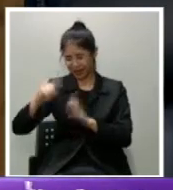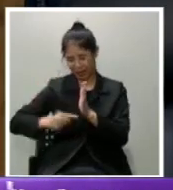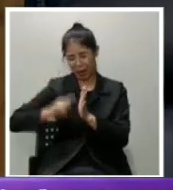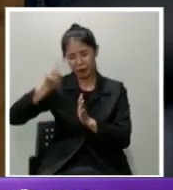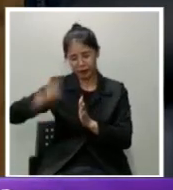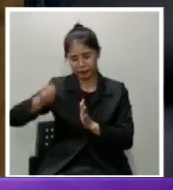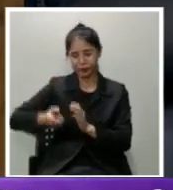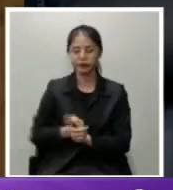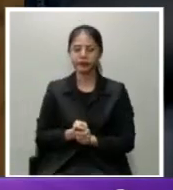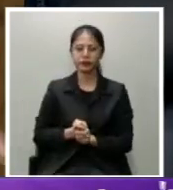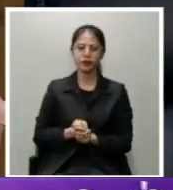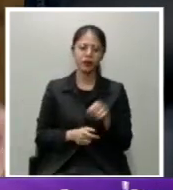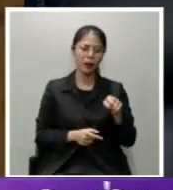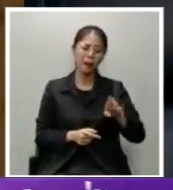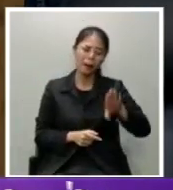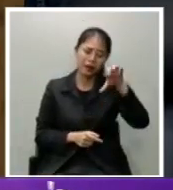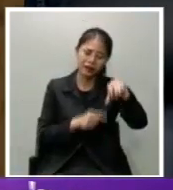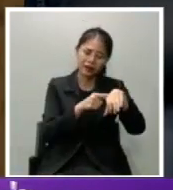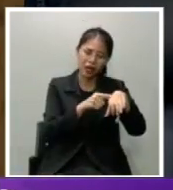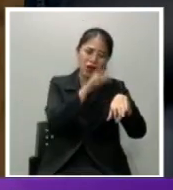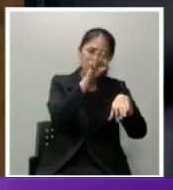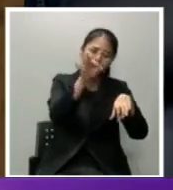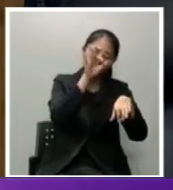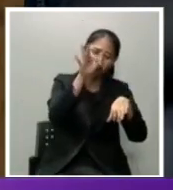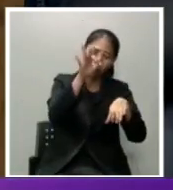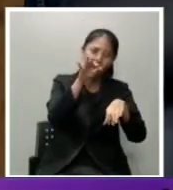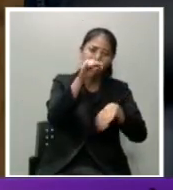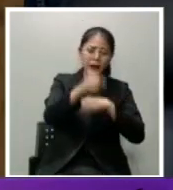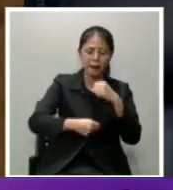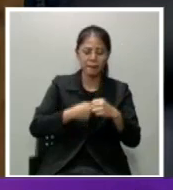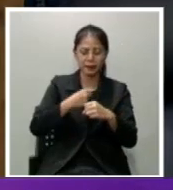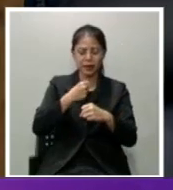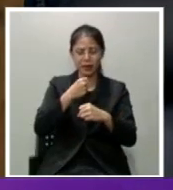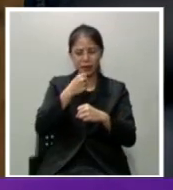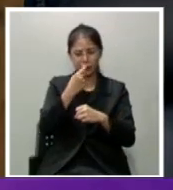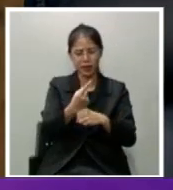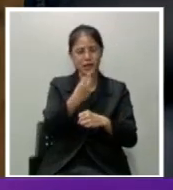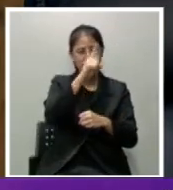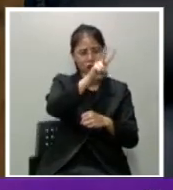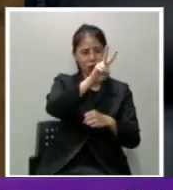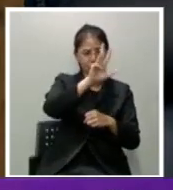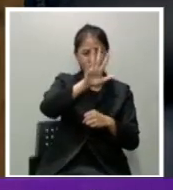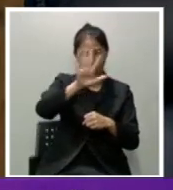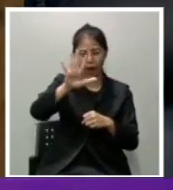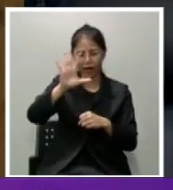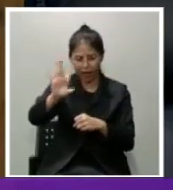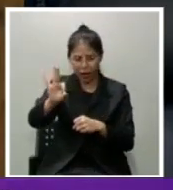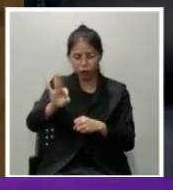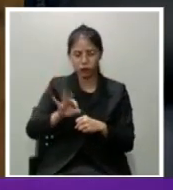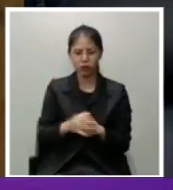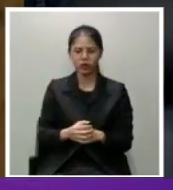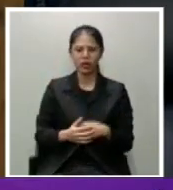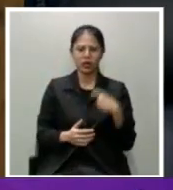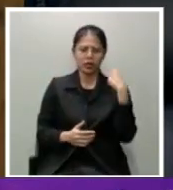60คดีฟิลิปมอริสที่เขาฟ้องกันในเมืองไทยอ่ะฟ้องกันไปตั้งแต่มกรา59เรื่องอย่างนี้ไม่มีใครไป